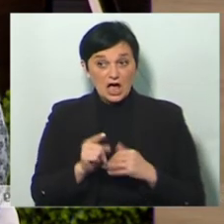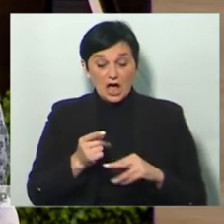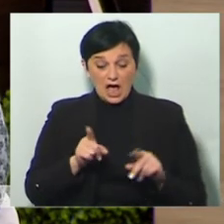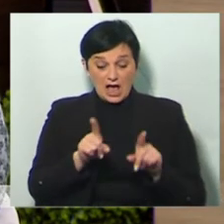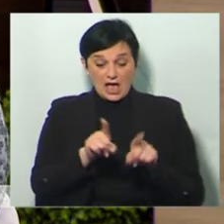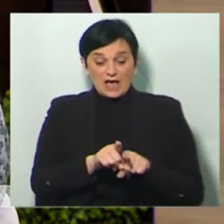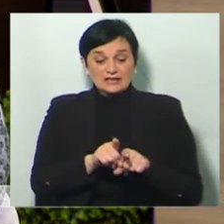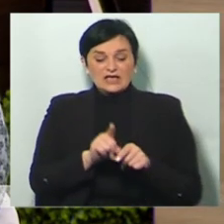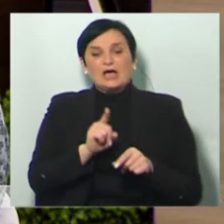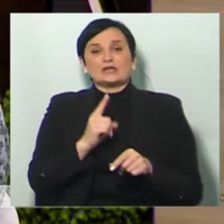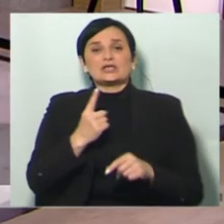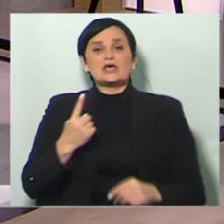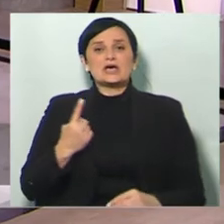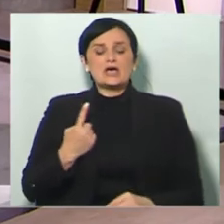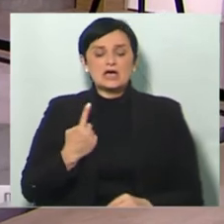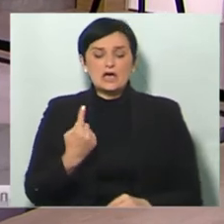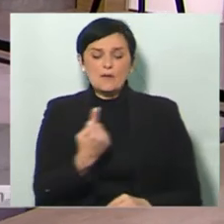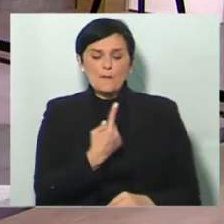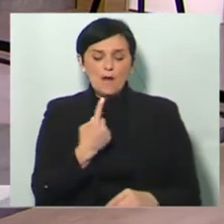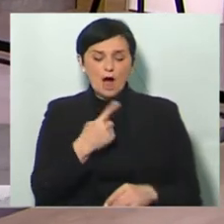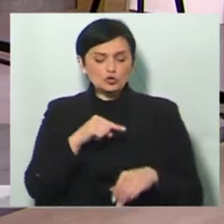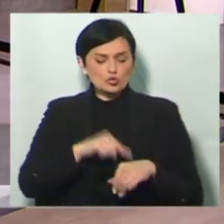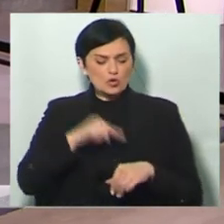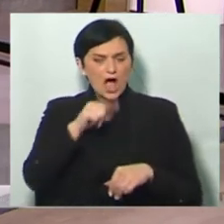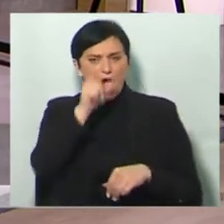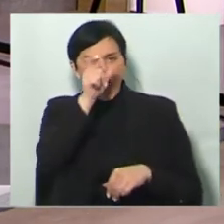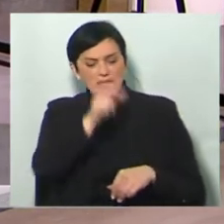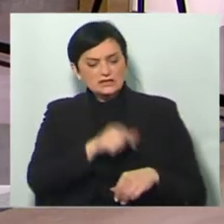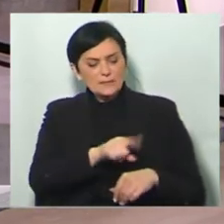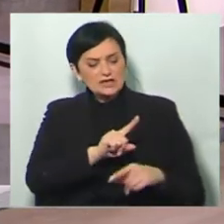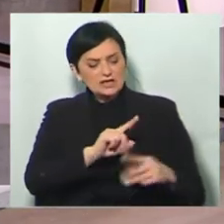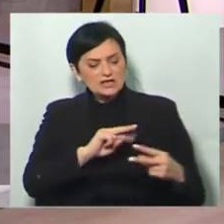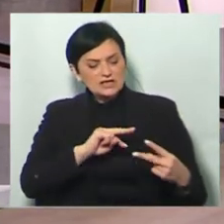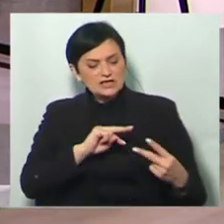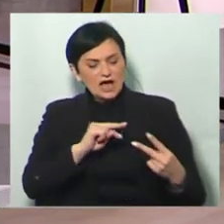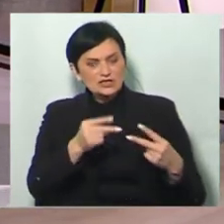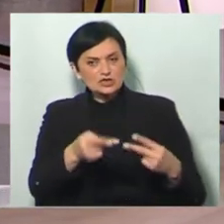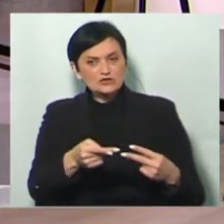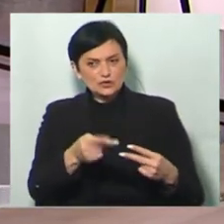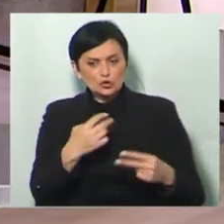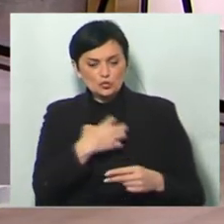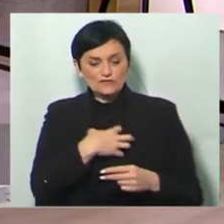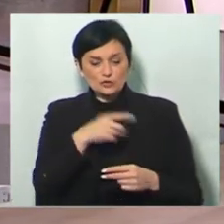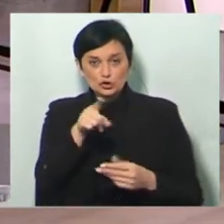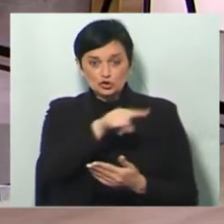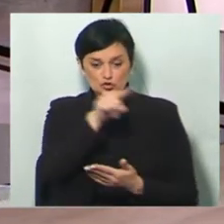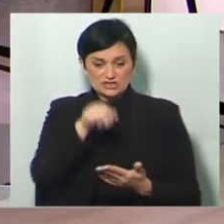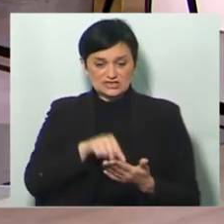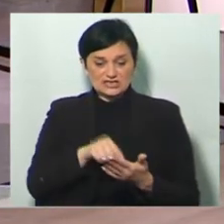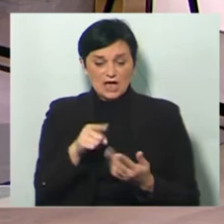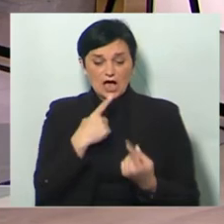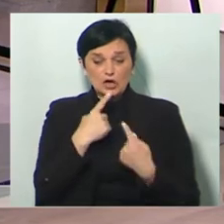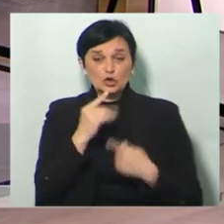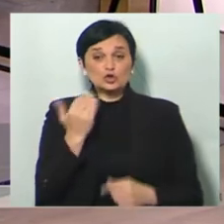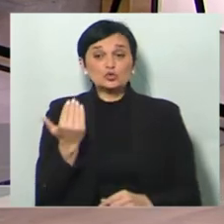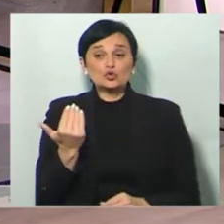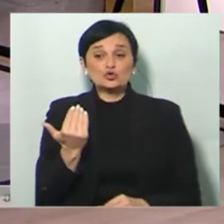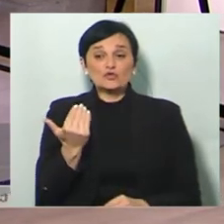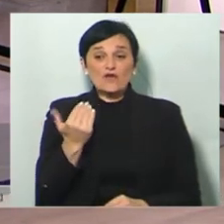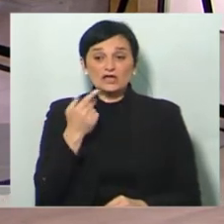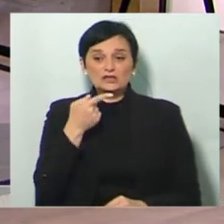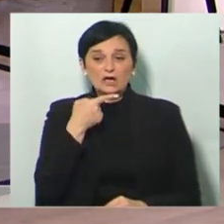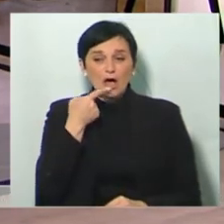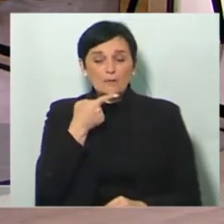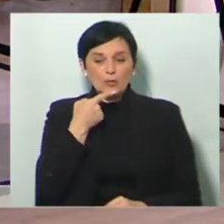gândsta mart obis răsulis adamiaș, îmi tot ძალიან მნიშვნელოვანი საკითხი შეეხეთ. Როდესაც თქვენ ბრძანებთ